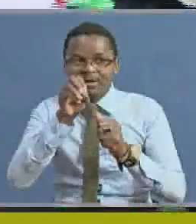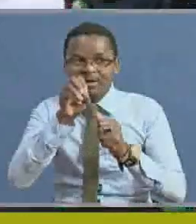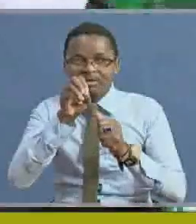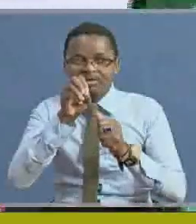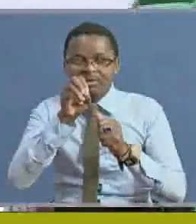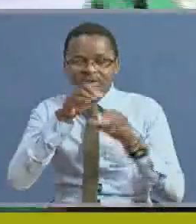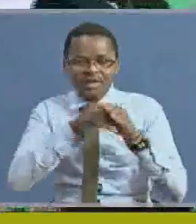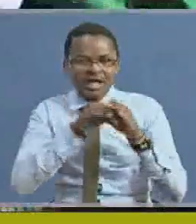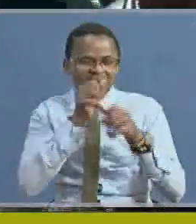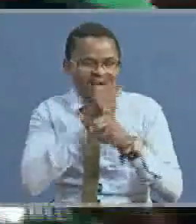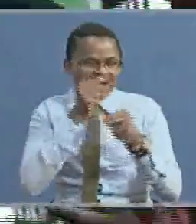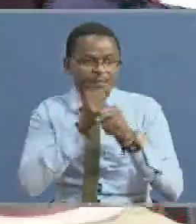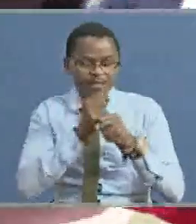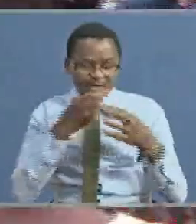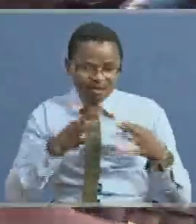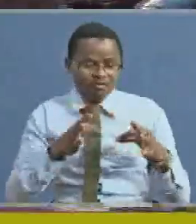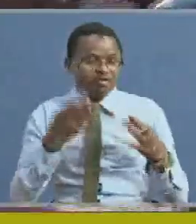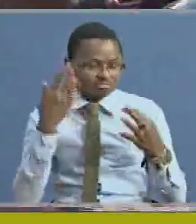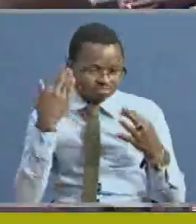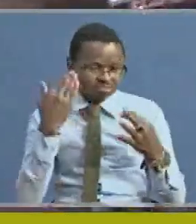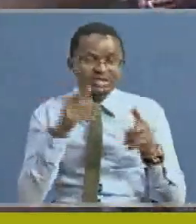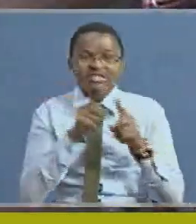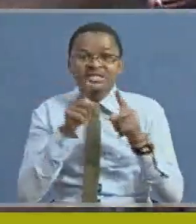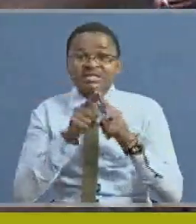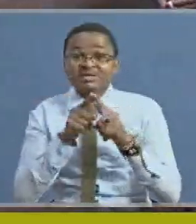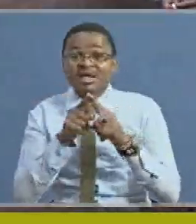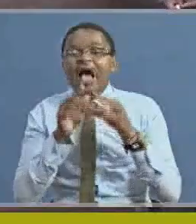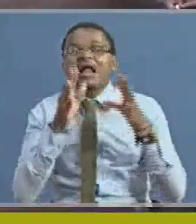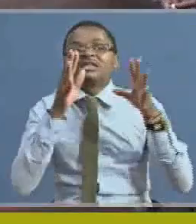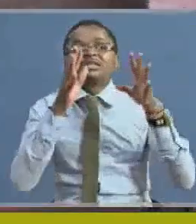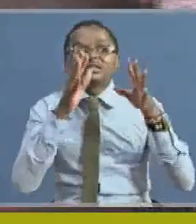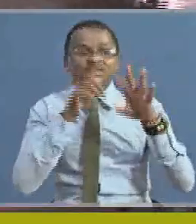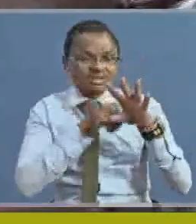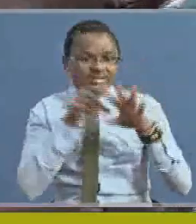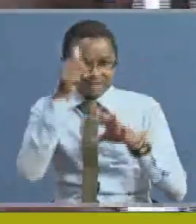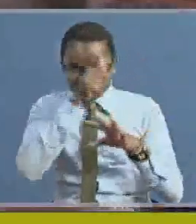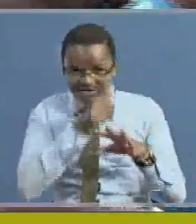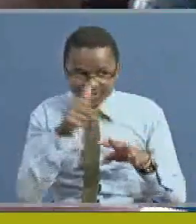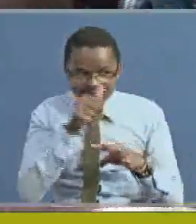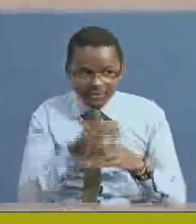Tomboya ametengeza vazi kutoka kwa mgomba, vazi ambalo linasherehekea tamaduni za